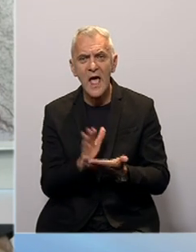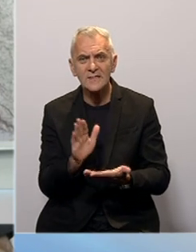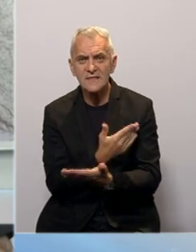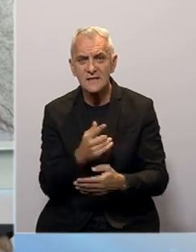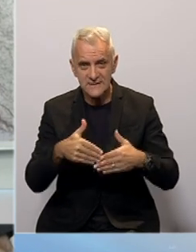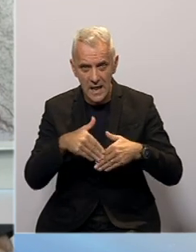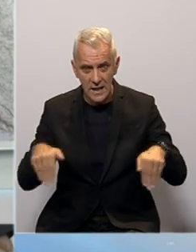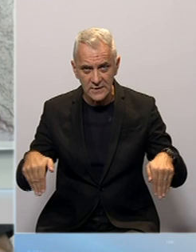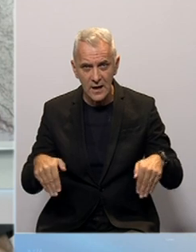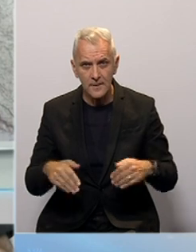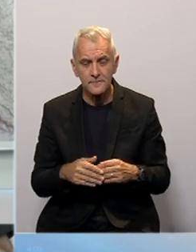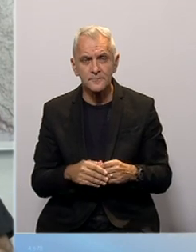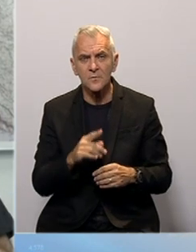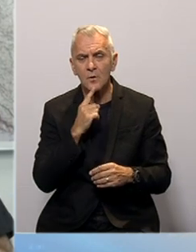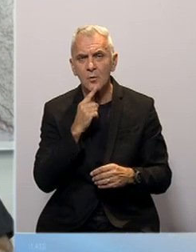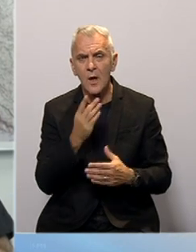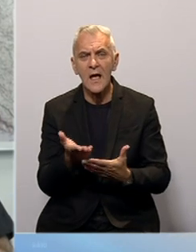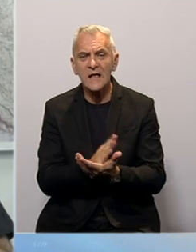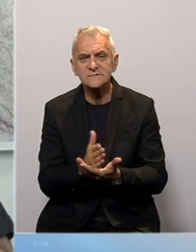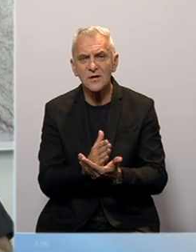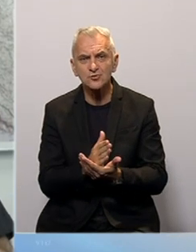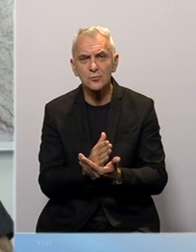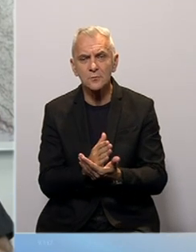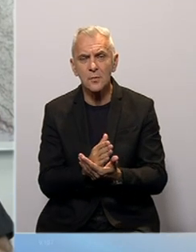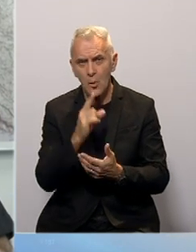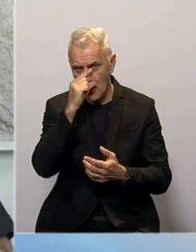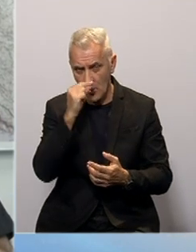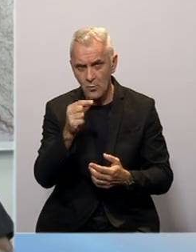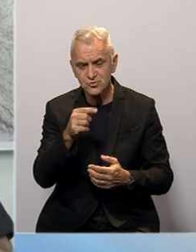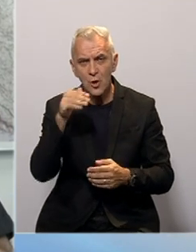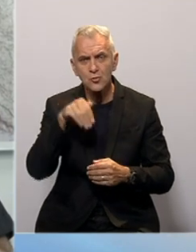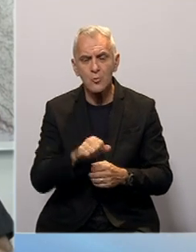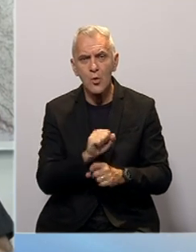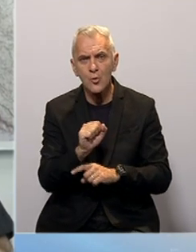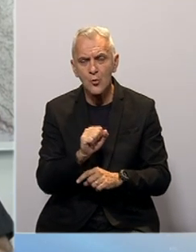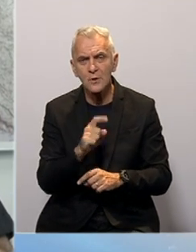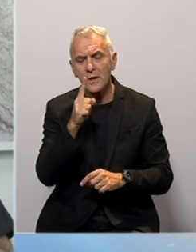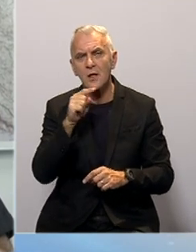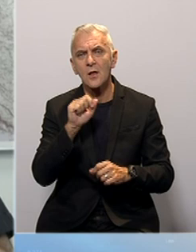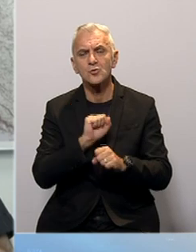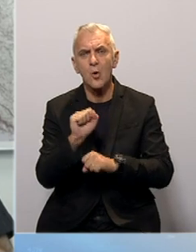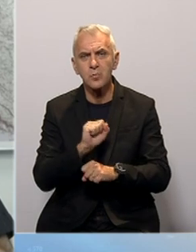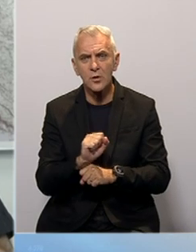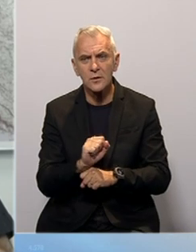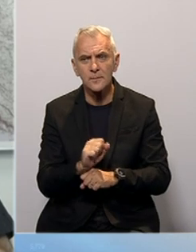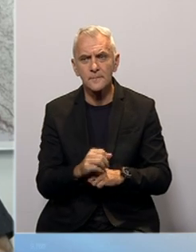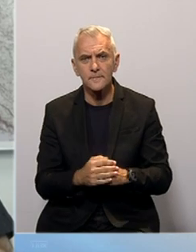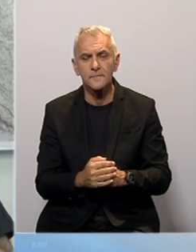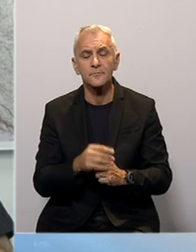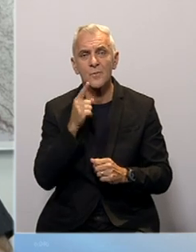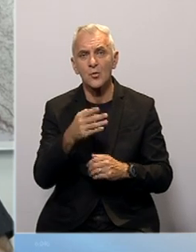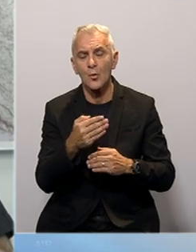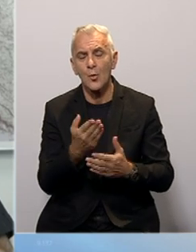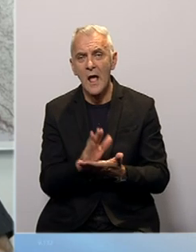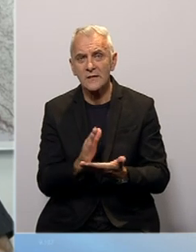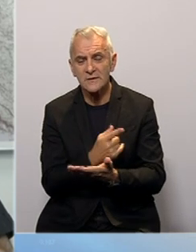liniji, koja se nalazi između općine Doboj Jug i Doboja. Znači, tu entitetska